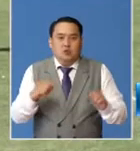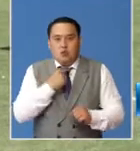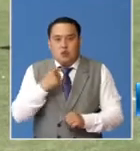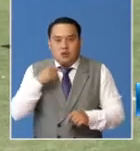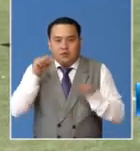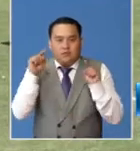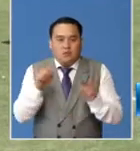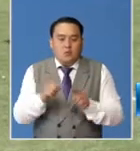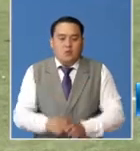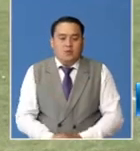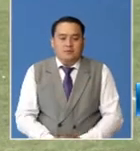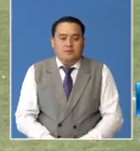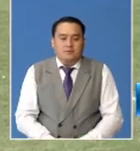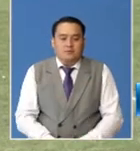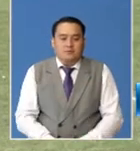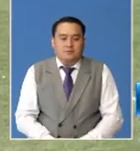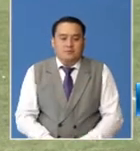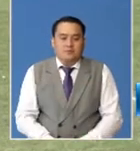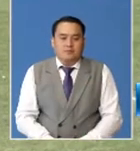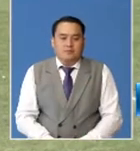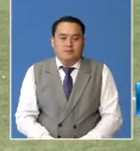будущее талдыкурганского футбола.